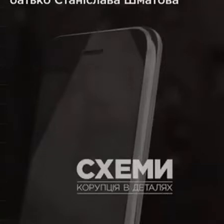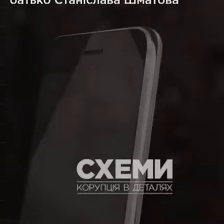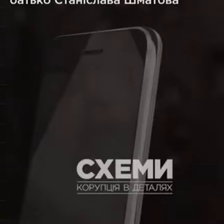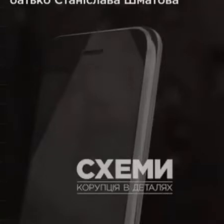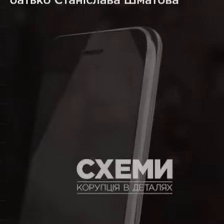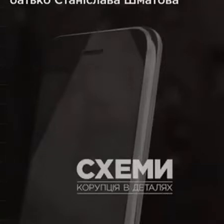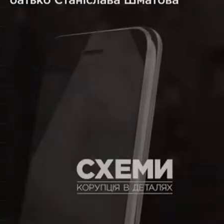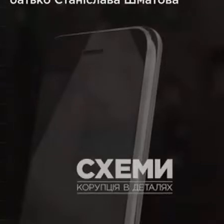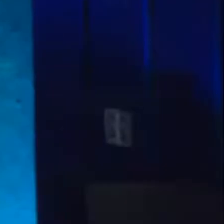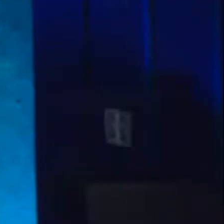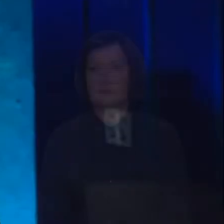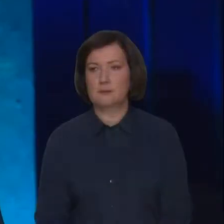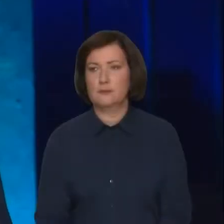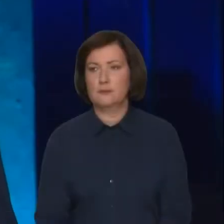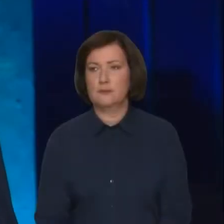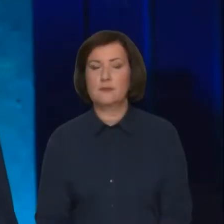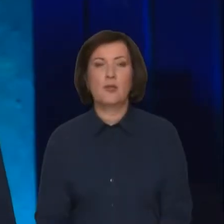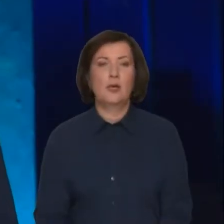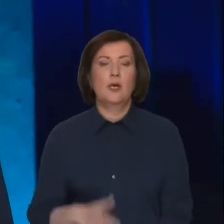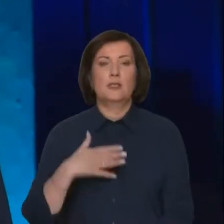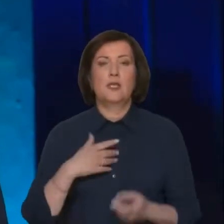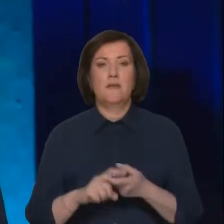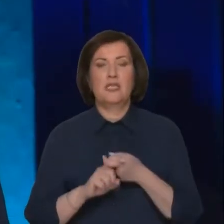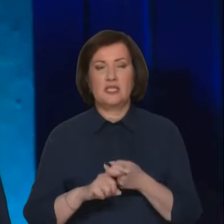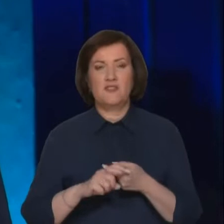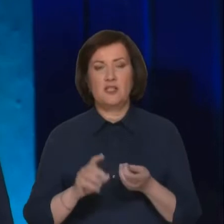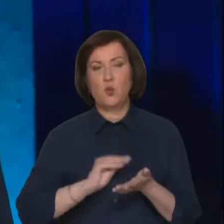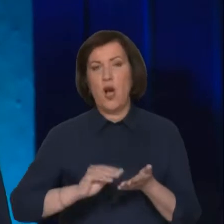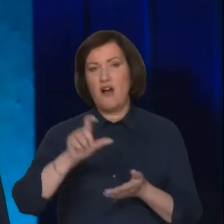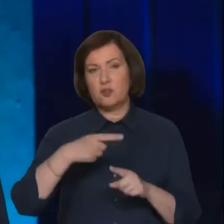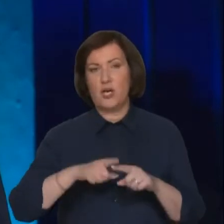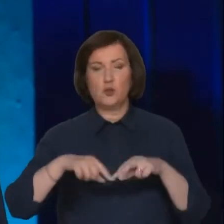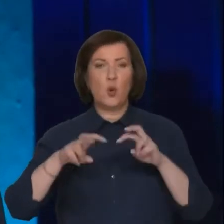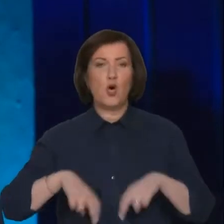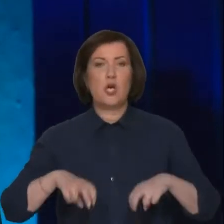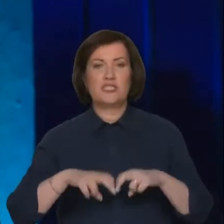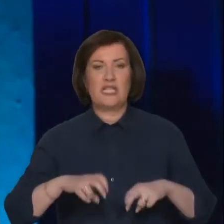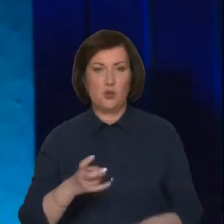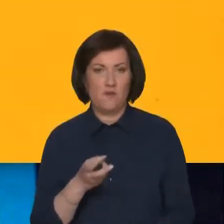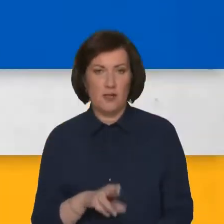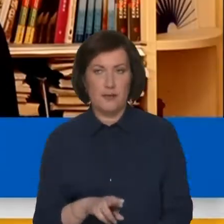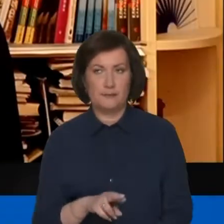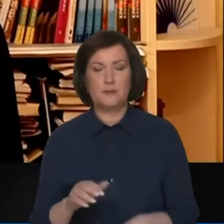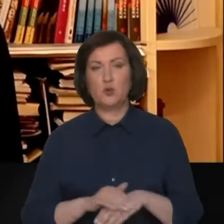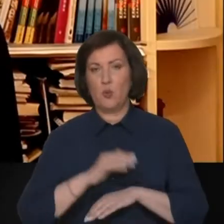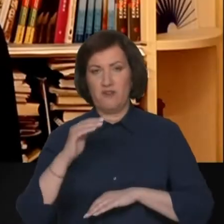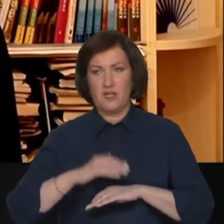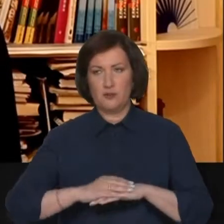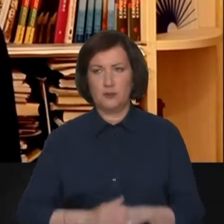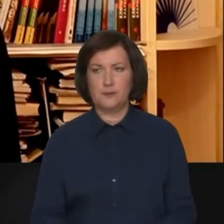одному отрезали. З нами на зв'язку авторка цього розслідування Євгенія Єгошина. Добрий